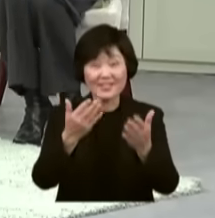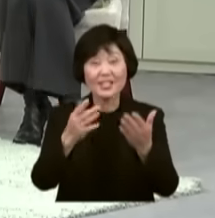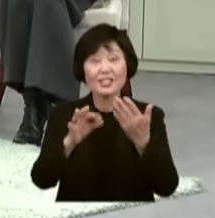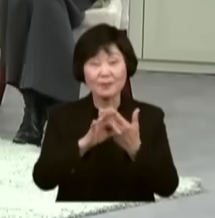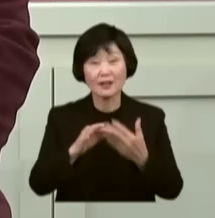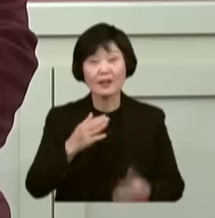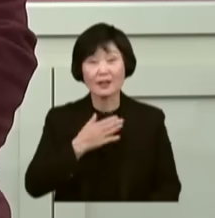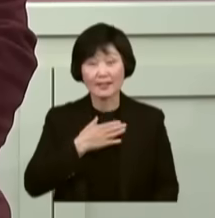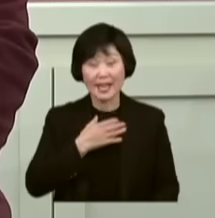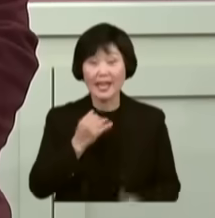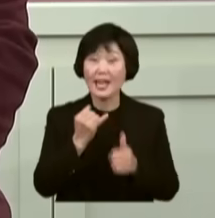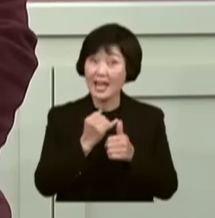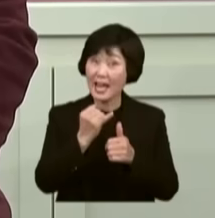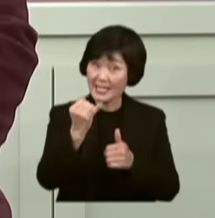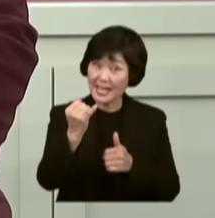수민이 엄마가